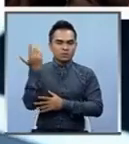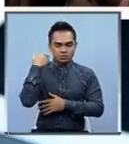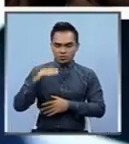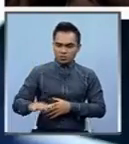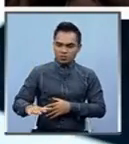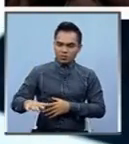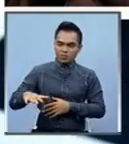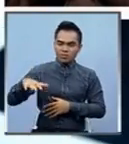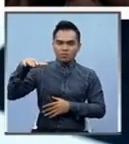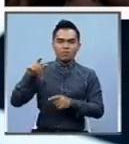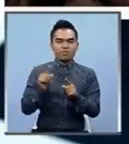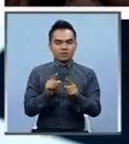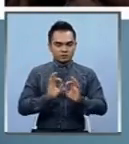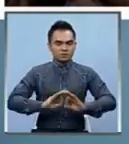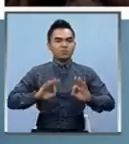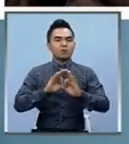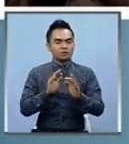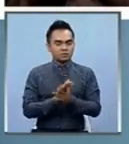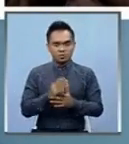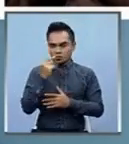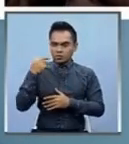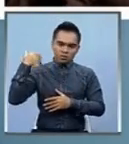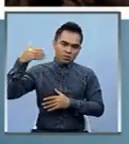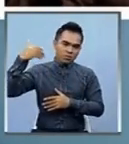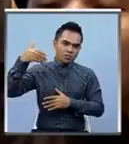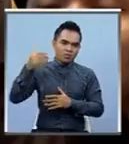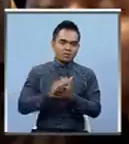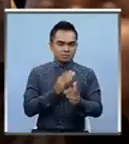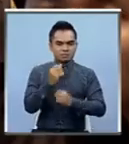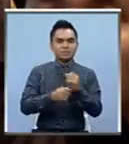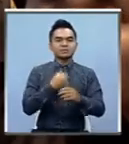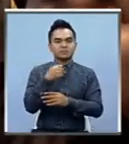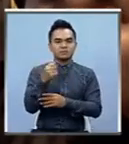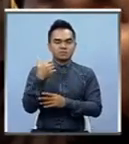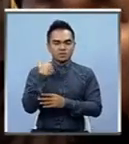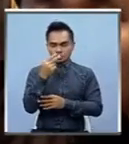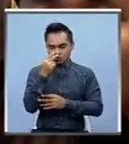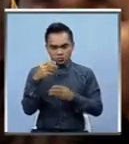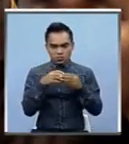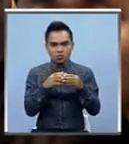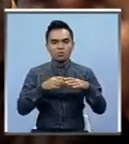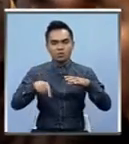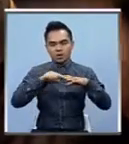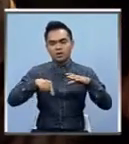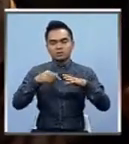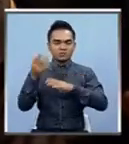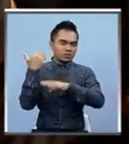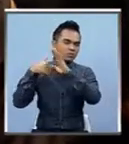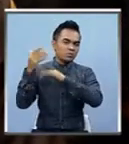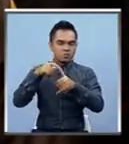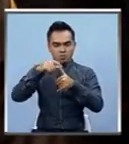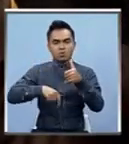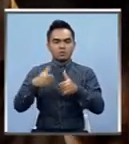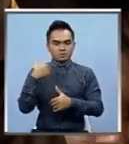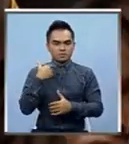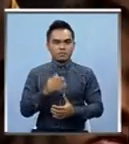ยรุ่นเนี่ยอะไรเงี้ยก็ไล่ดูย้อนหลังไปเป็น10ปีครับส่วนใหญ่ก็เป็นกลุ่มที่เรามีประวัติอยู่แล้วเห็นว่าอัน